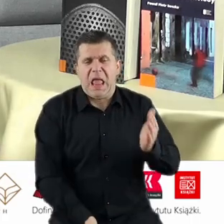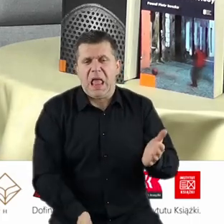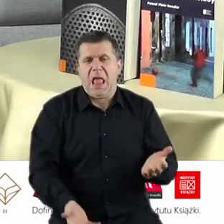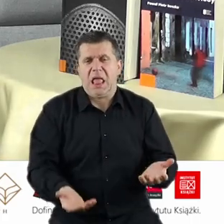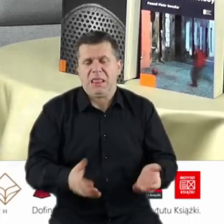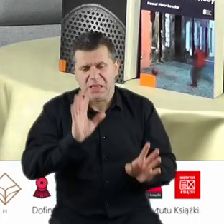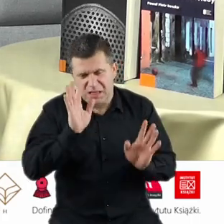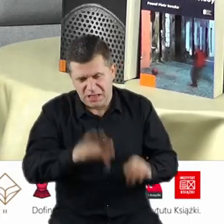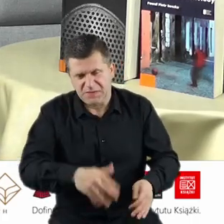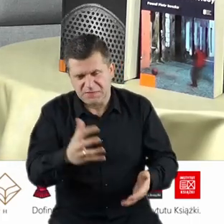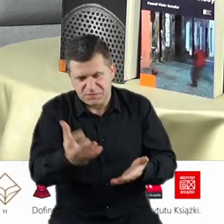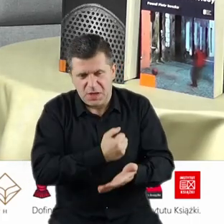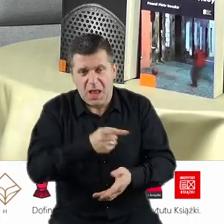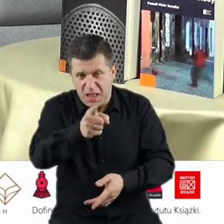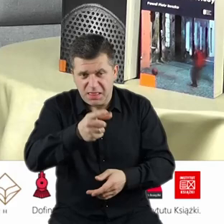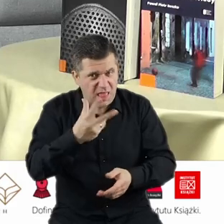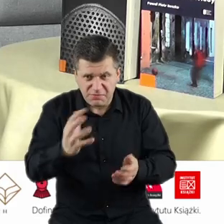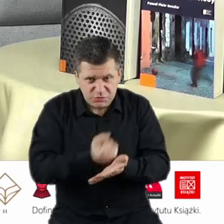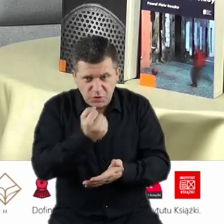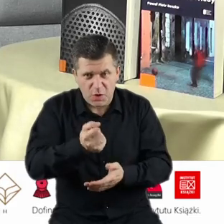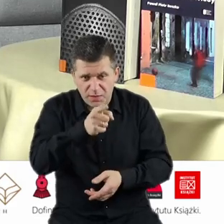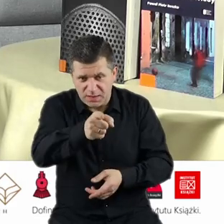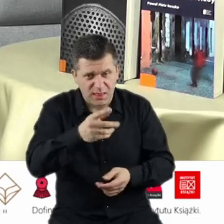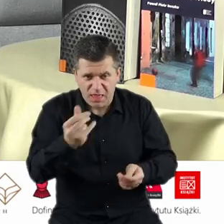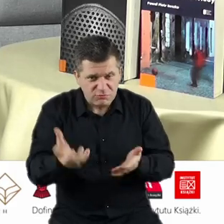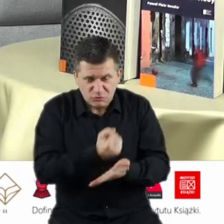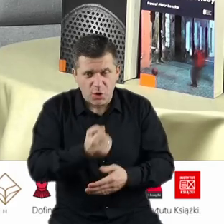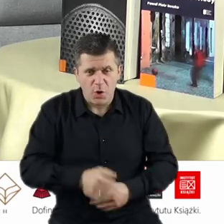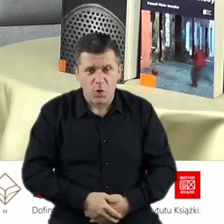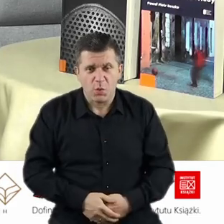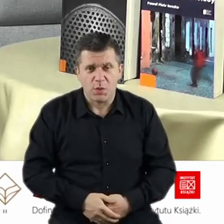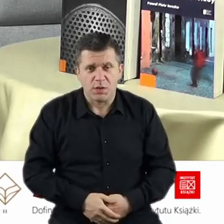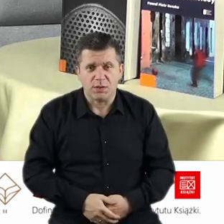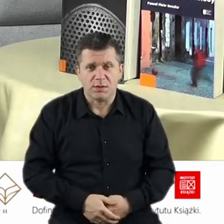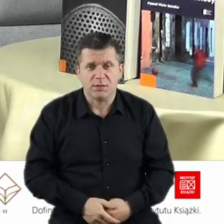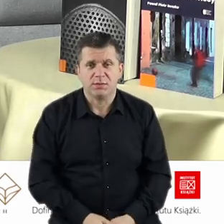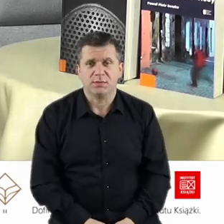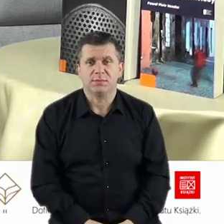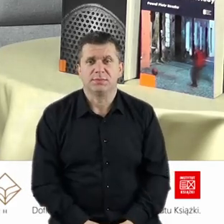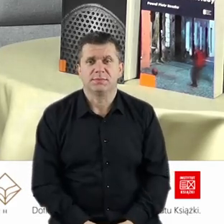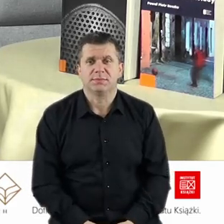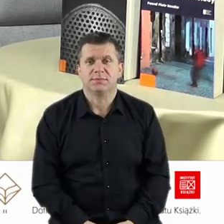też kilkukrotnie pytano, no pan by nie wziął, a niech pan powie tak serio, no nie wziąłby pan.